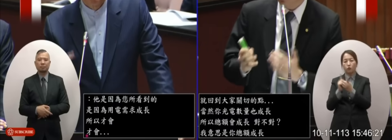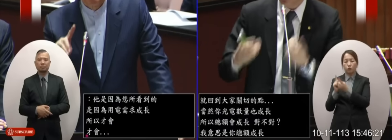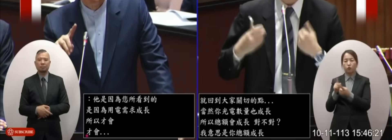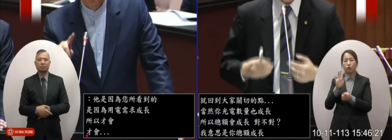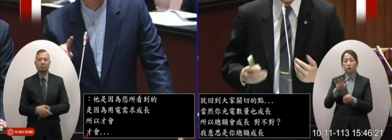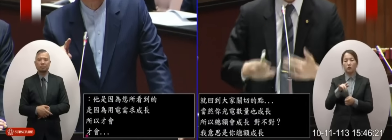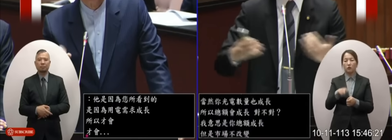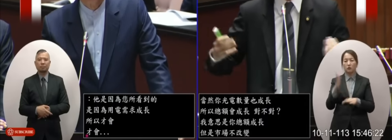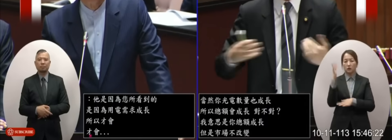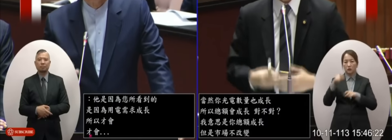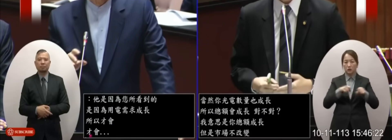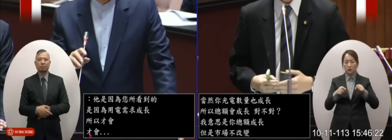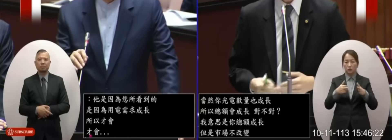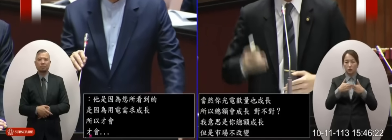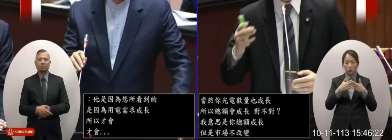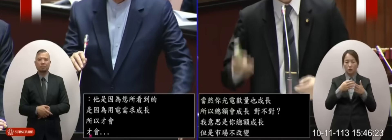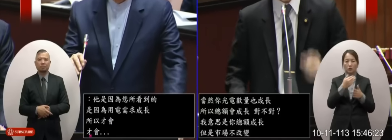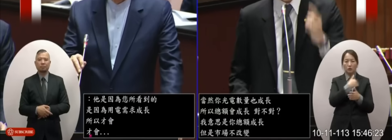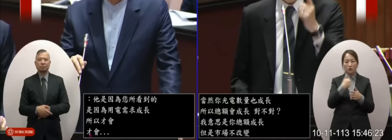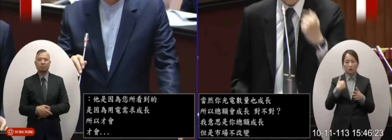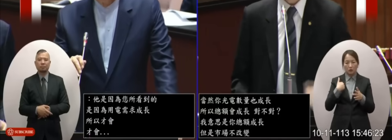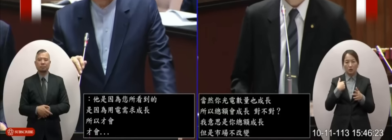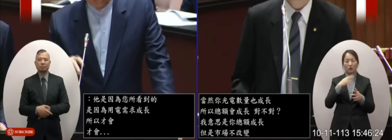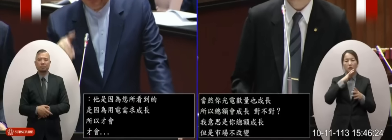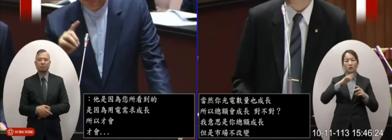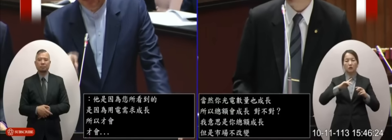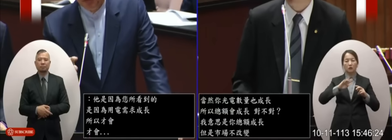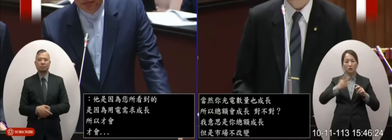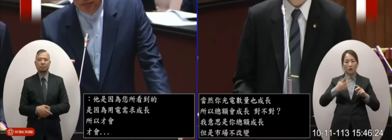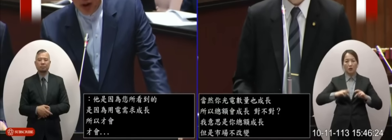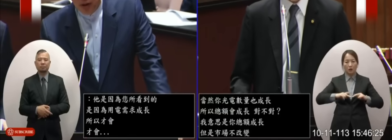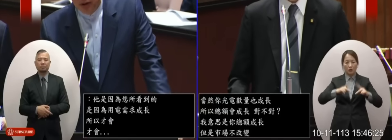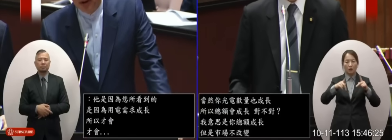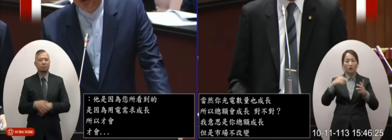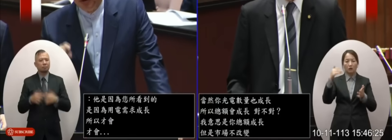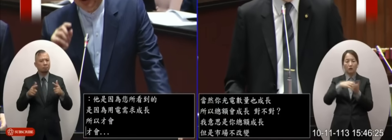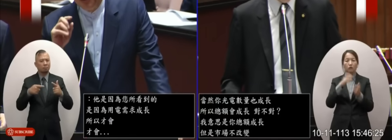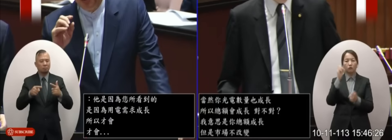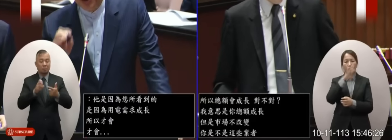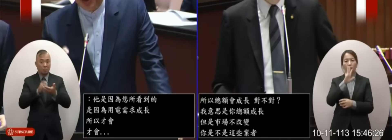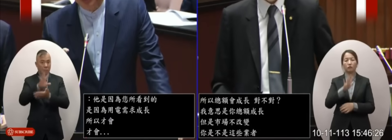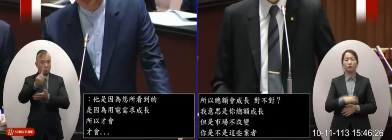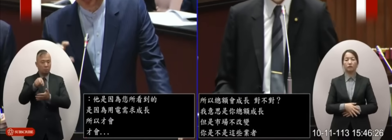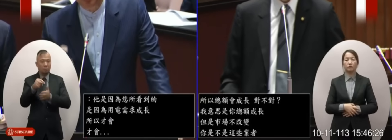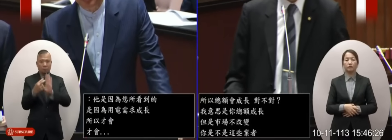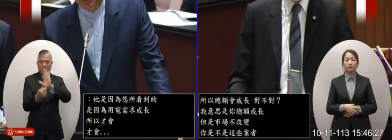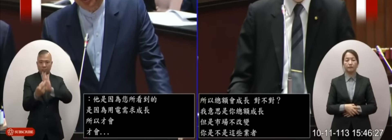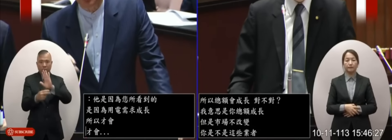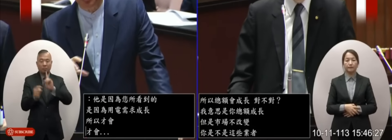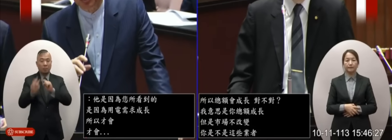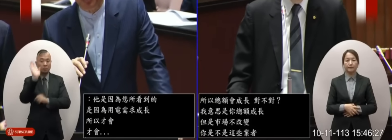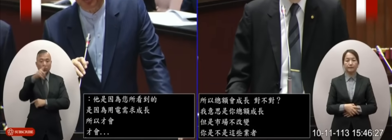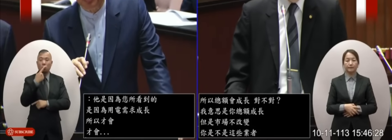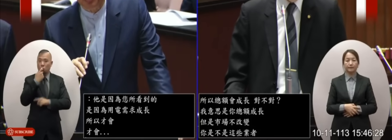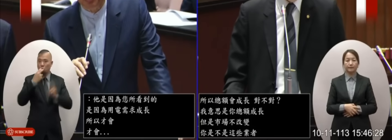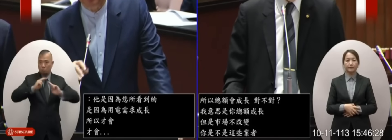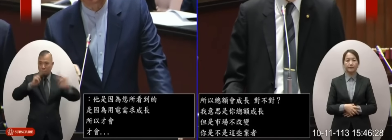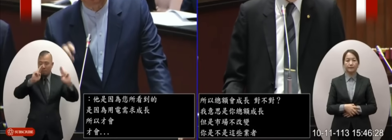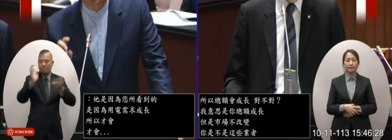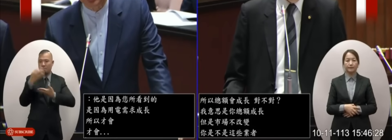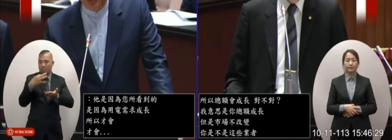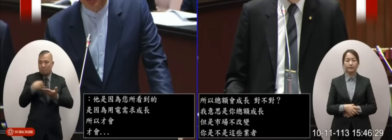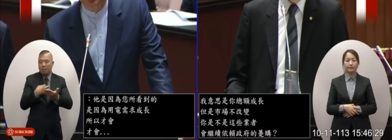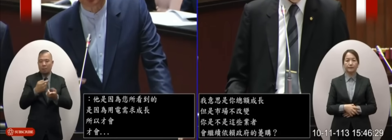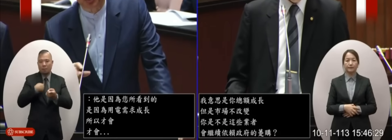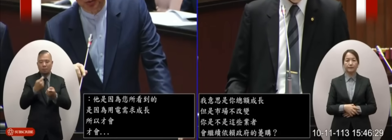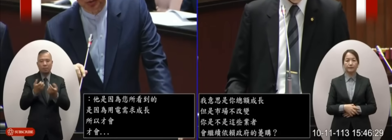东西。政策你讲你要有空间，可是修正之后它是会有副作用，会是有后果的，对不对？ 报告委员，我们未来的绿电销售，我们